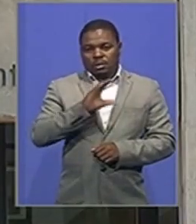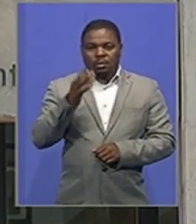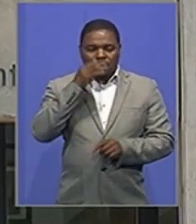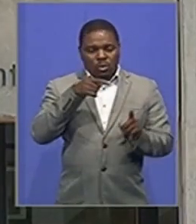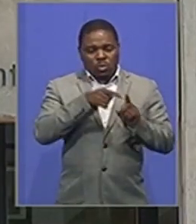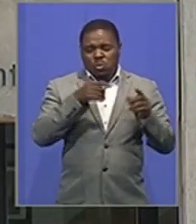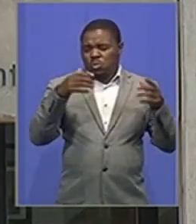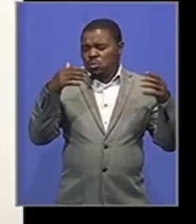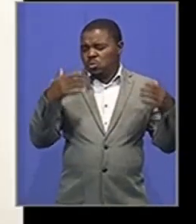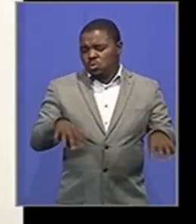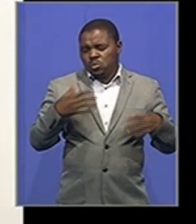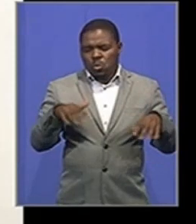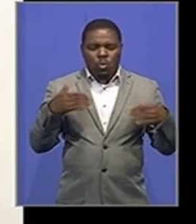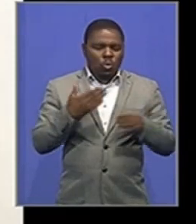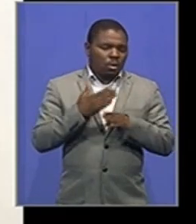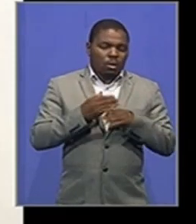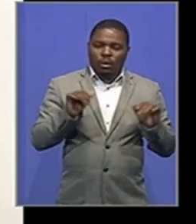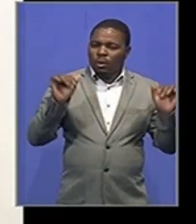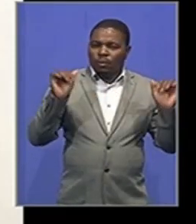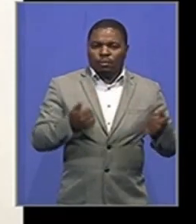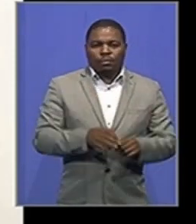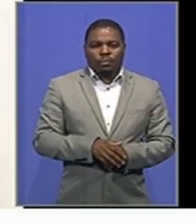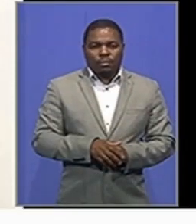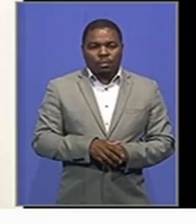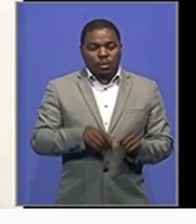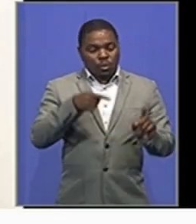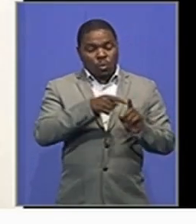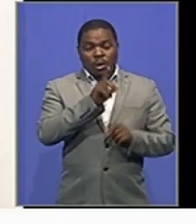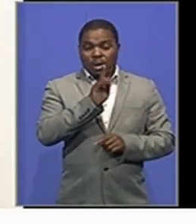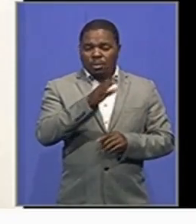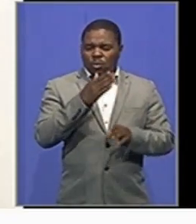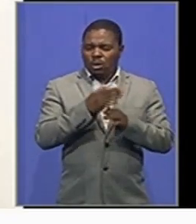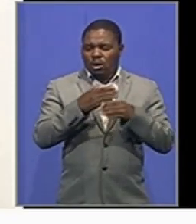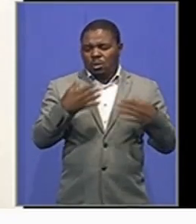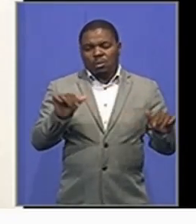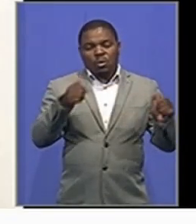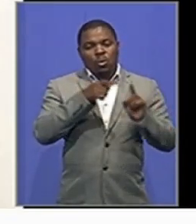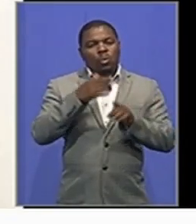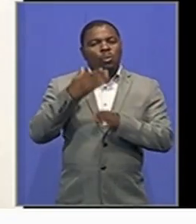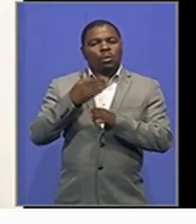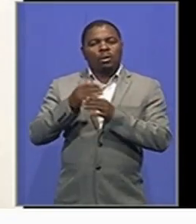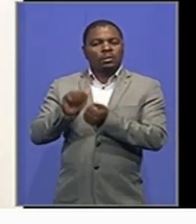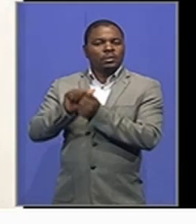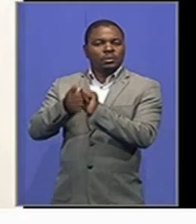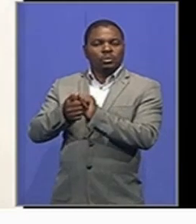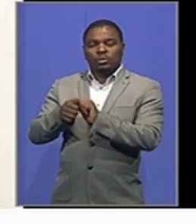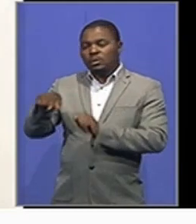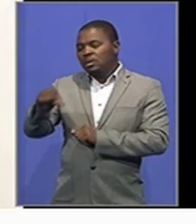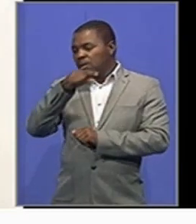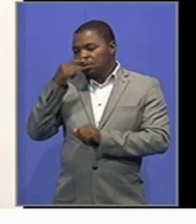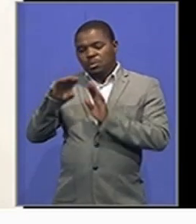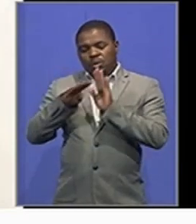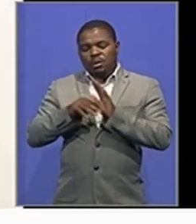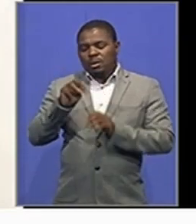sebetsa ka bokgabane. KB o dirile go tlala seatla tota o tlhokafala a direla lenaneo la motshameko la mabaleng